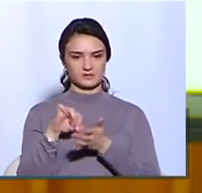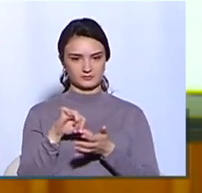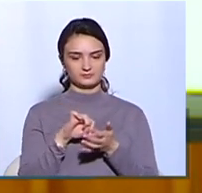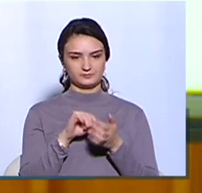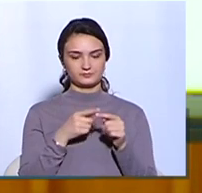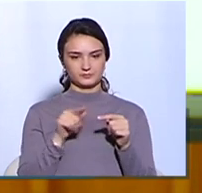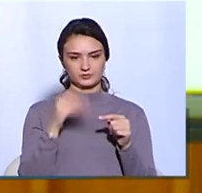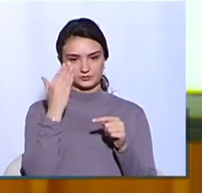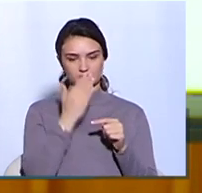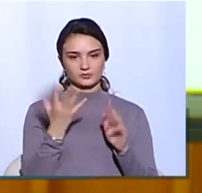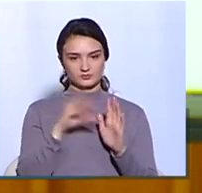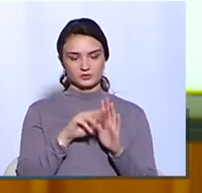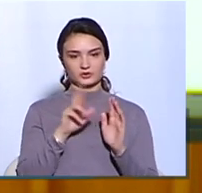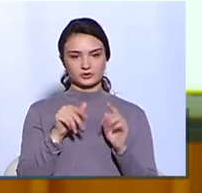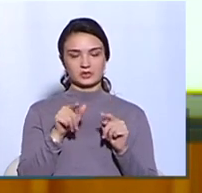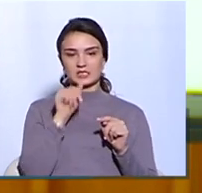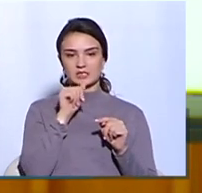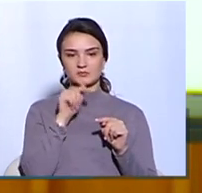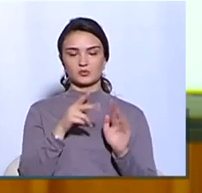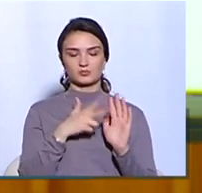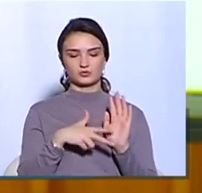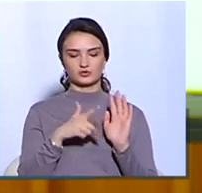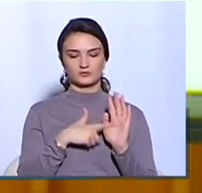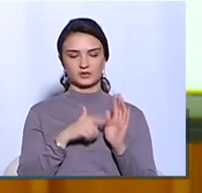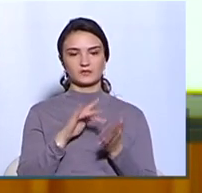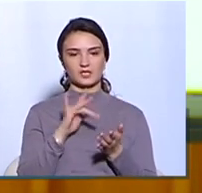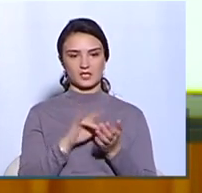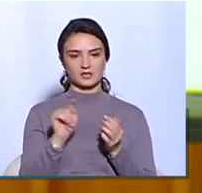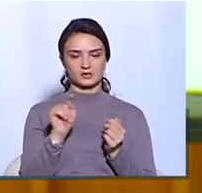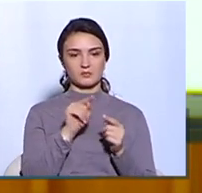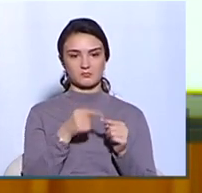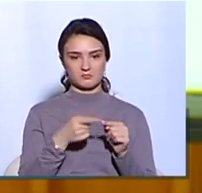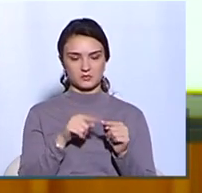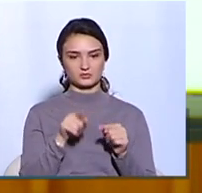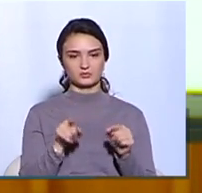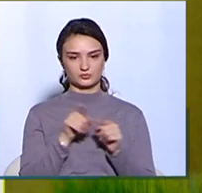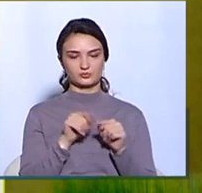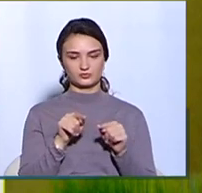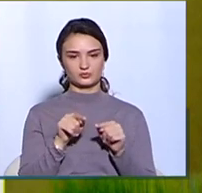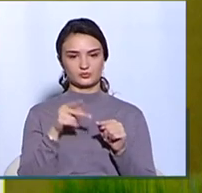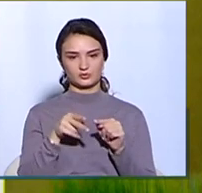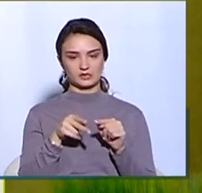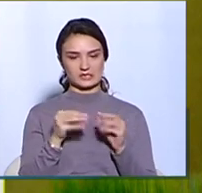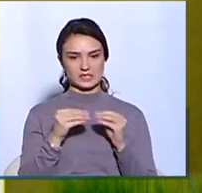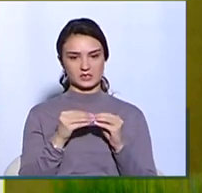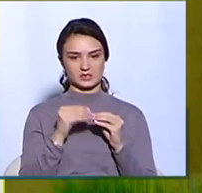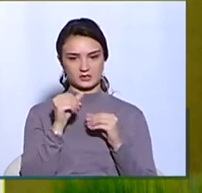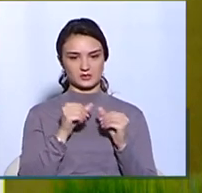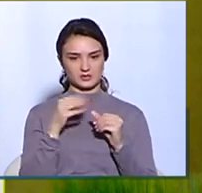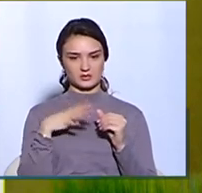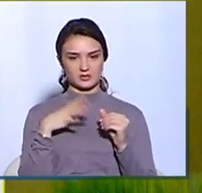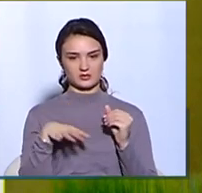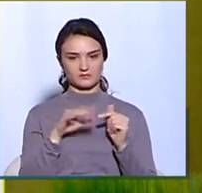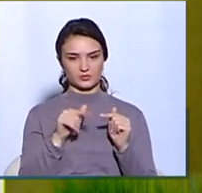გაერთიანებული ამ საზოგადოებაში და თითქმის 87 ქვეყანა და მათ შორის უკვე 2010 წელს